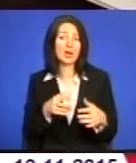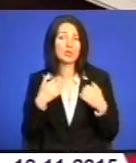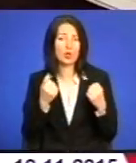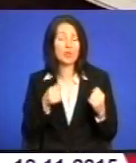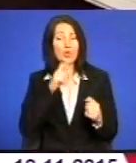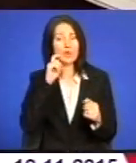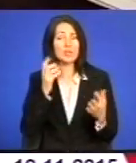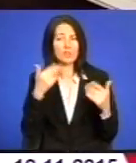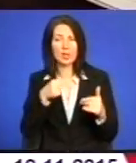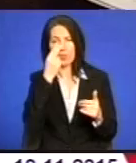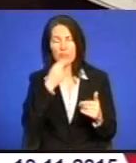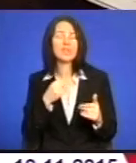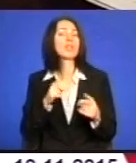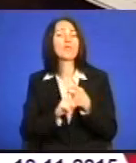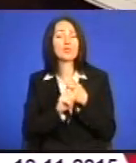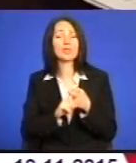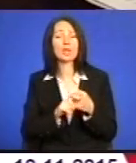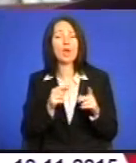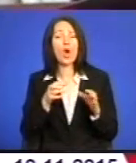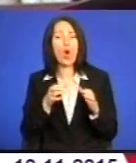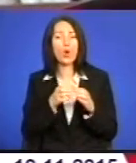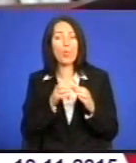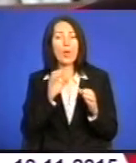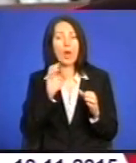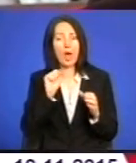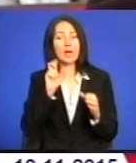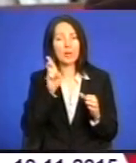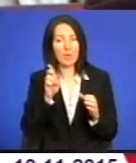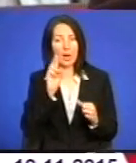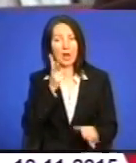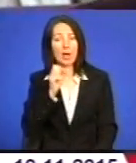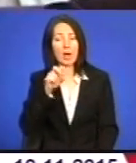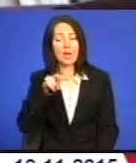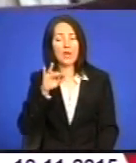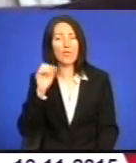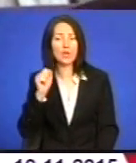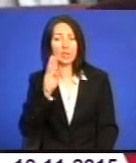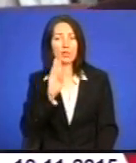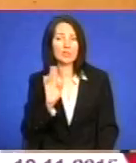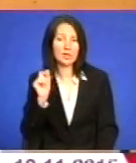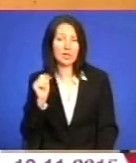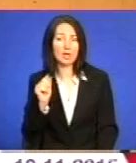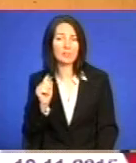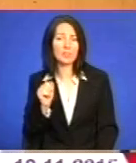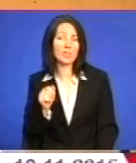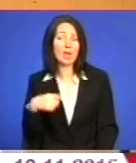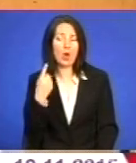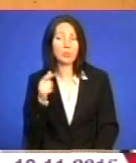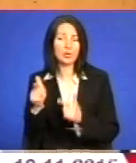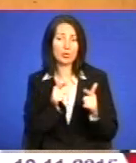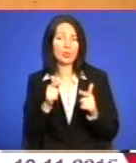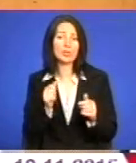віруси групи А і Б – Каліфорнія, Швейцарія, Пхукет. Область готується до профілактики грипу. Проведено